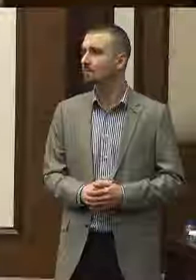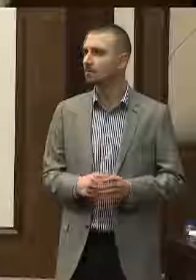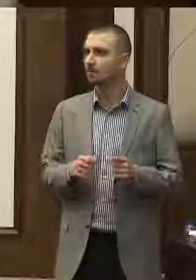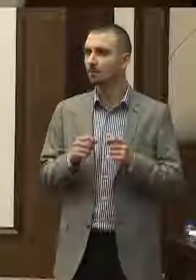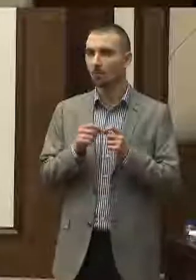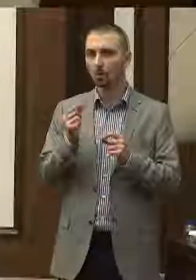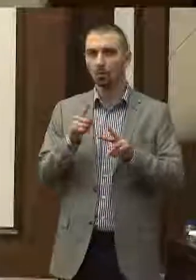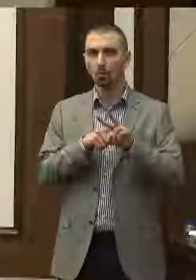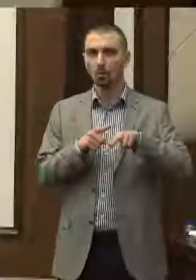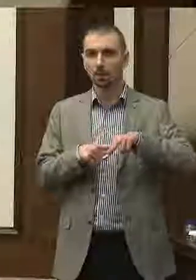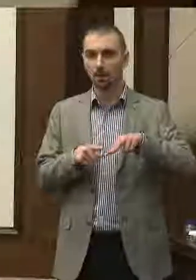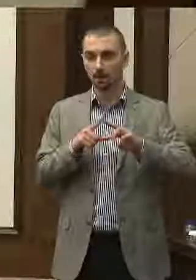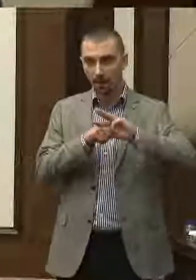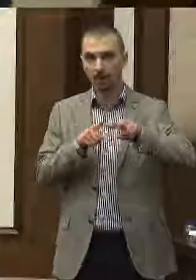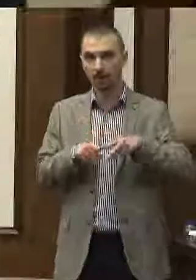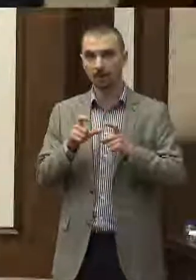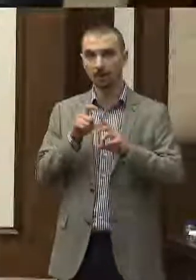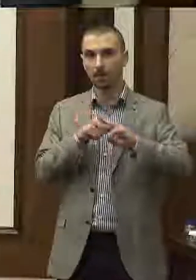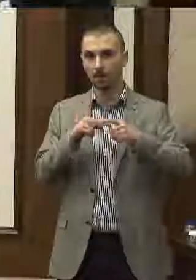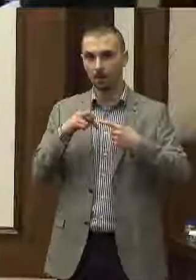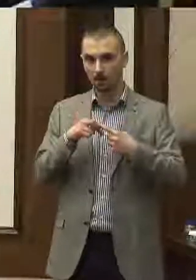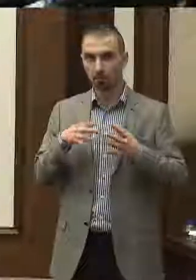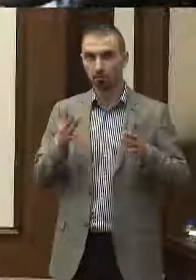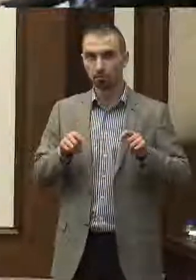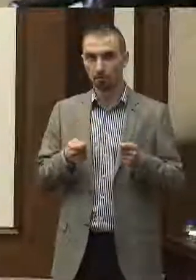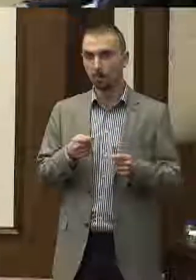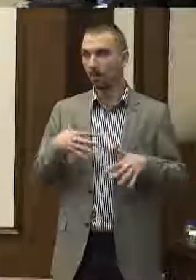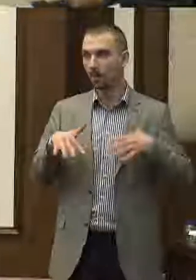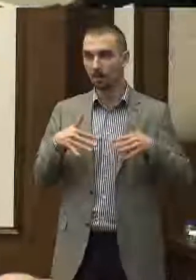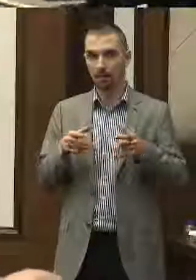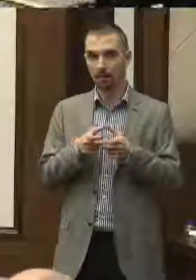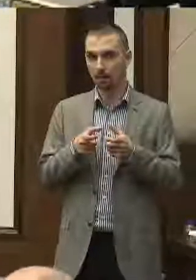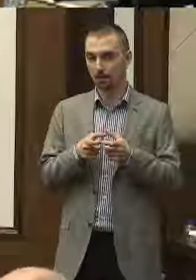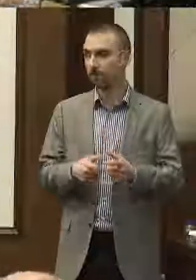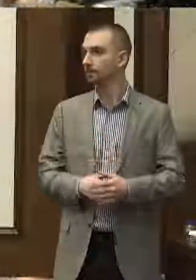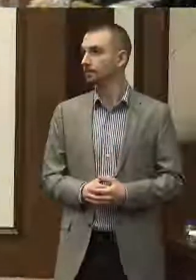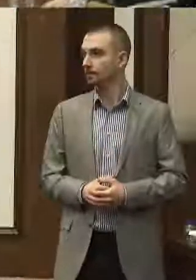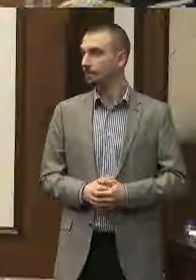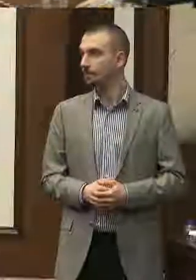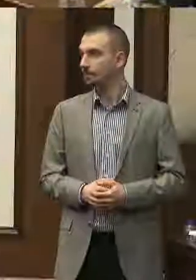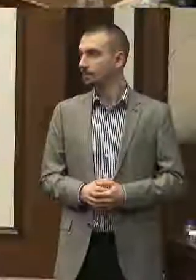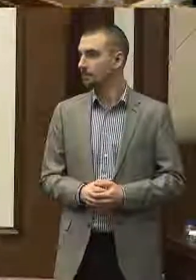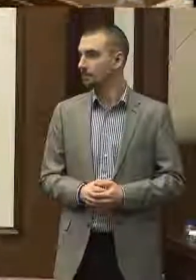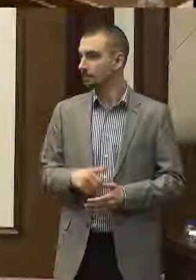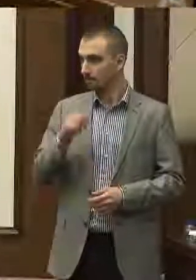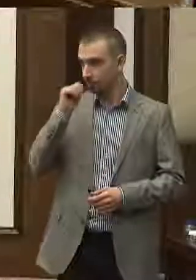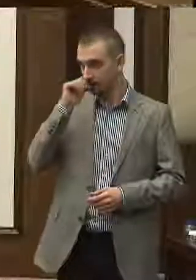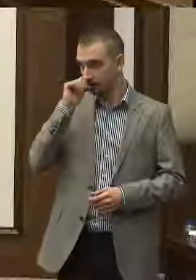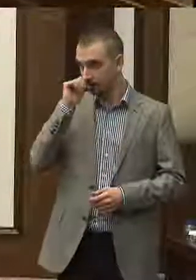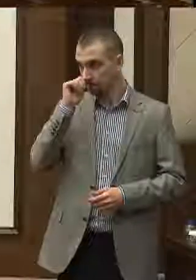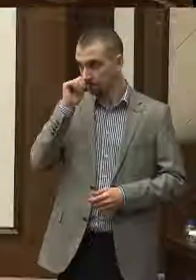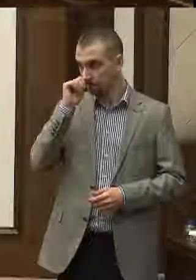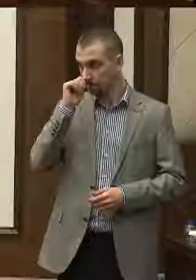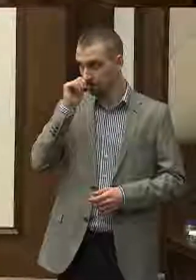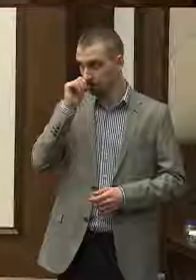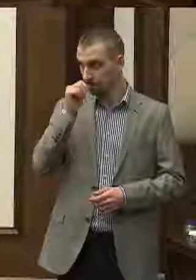Buyender Büyükçekmece Engelliler Derneği. Zeynep Hanım buyurun. Ben tanıyorum. İsmi de şu kürsüye. İsmi